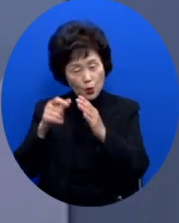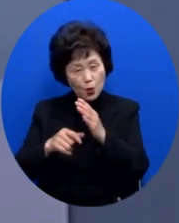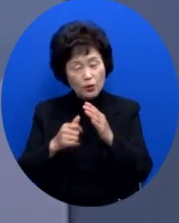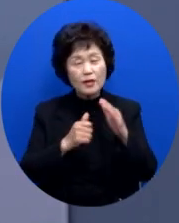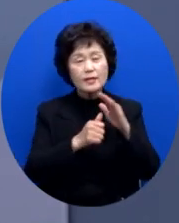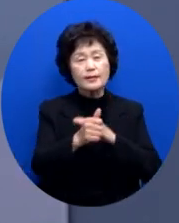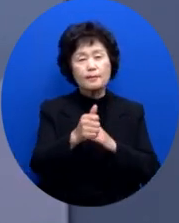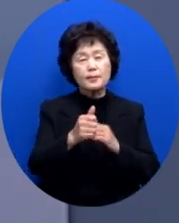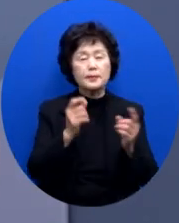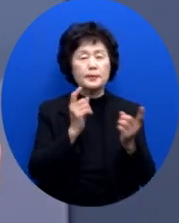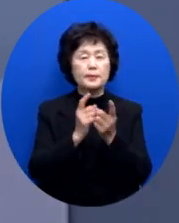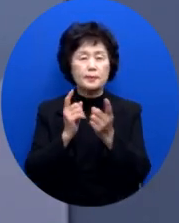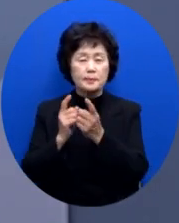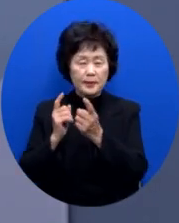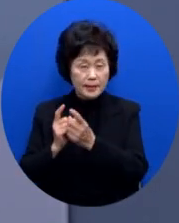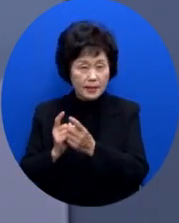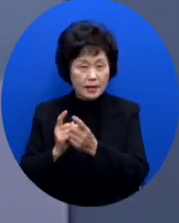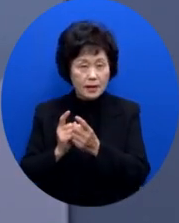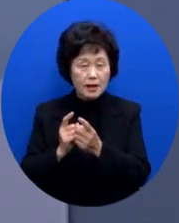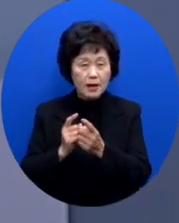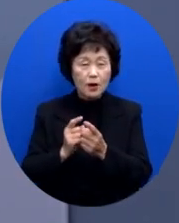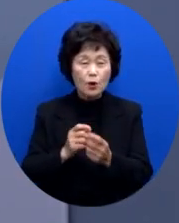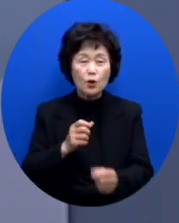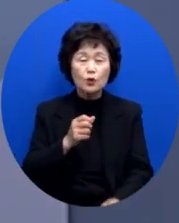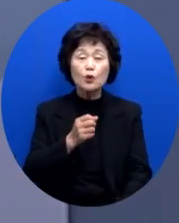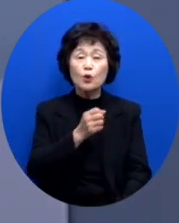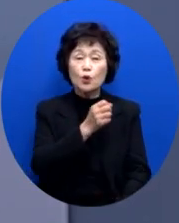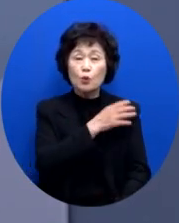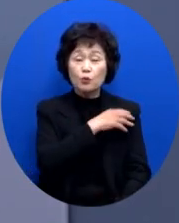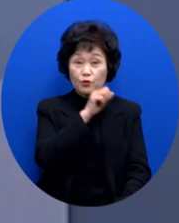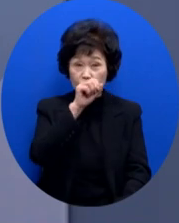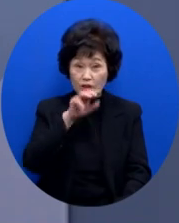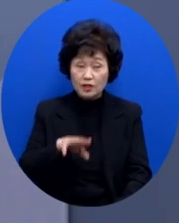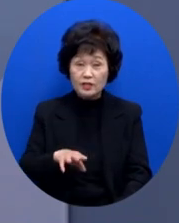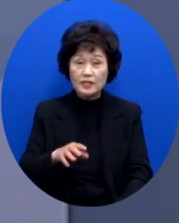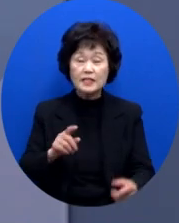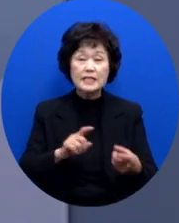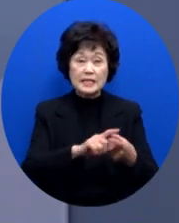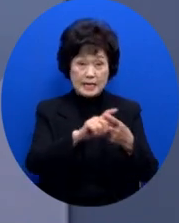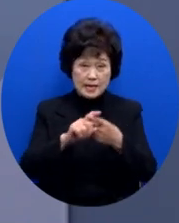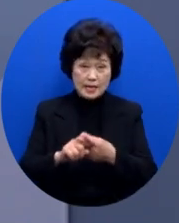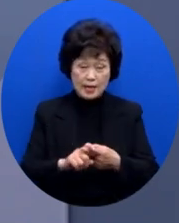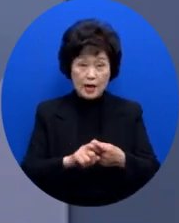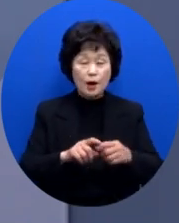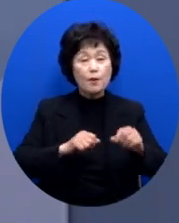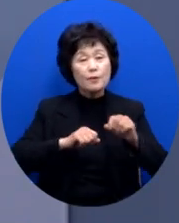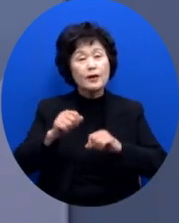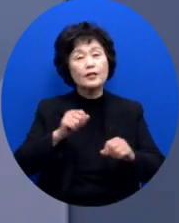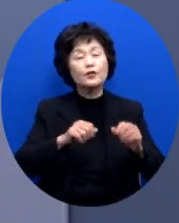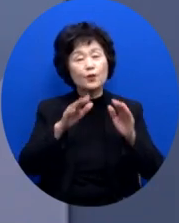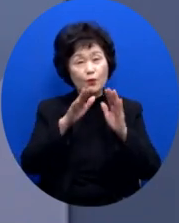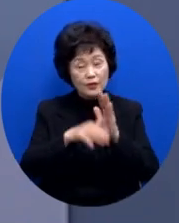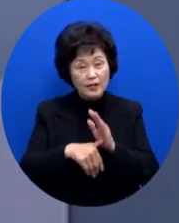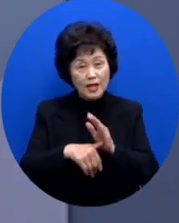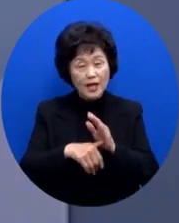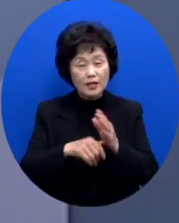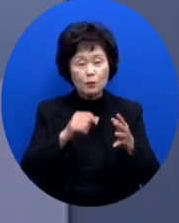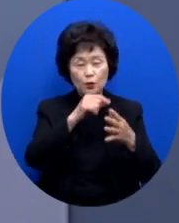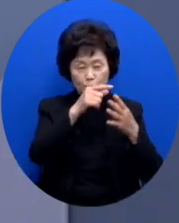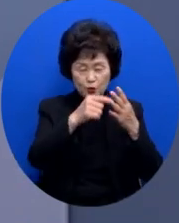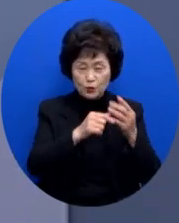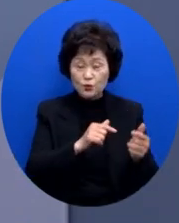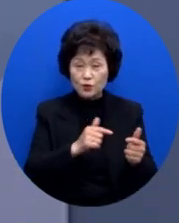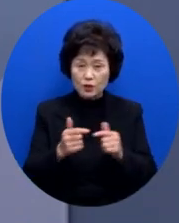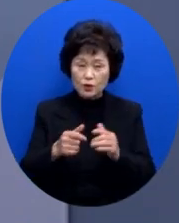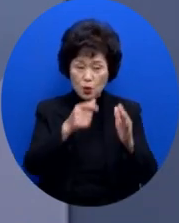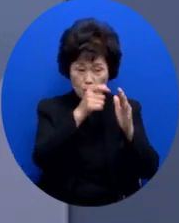찾아가고 그다음에 저 부천시 연합 활동할 때 그 순서들을 각 교단별로 나눠서